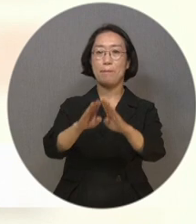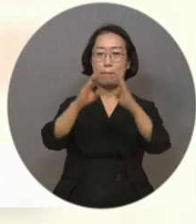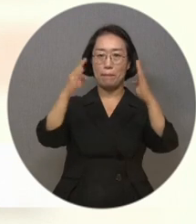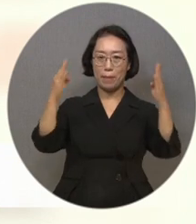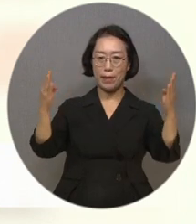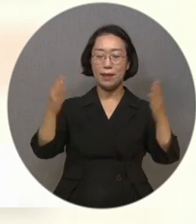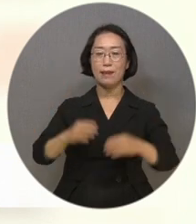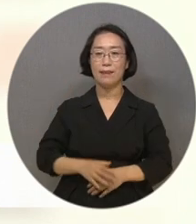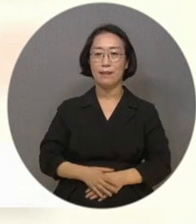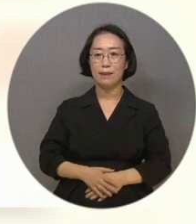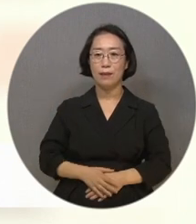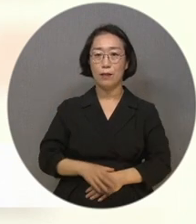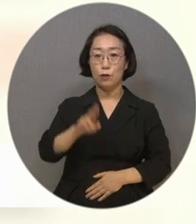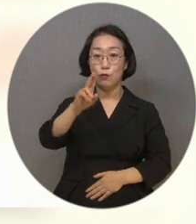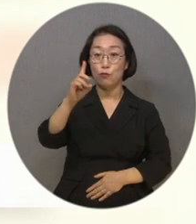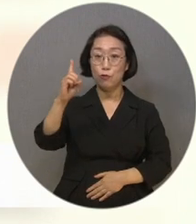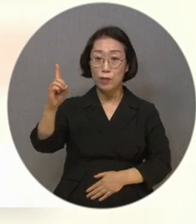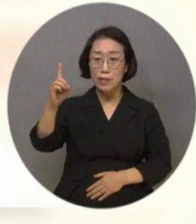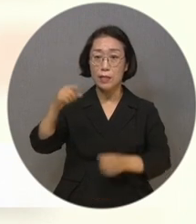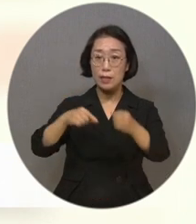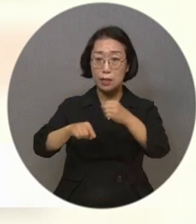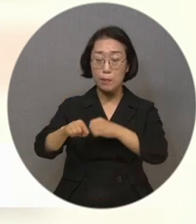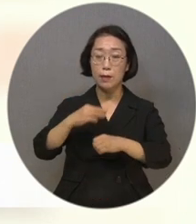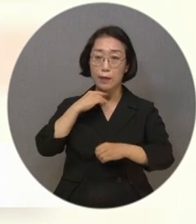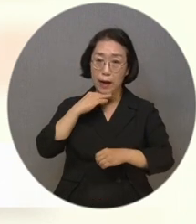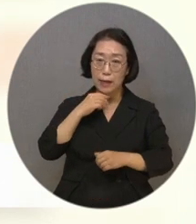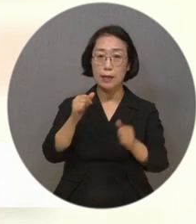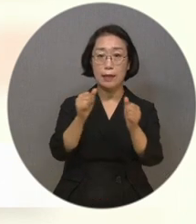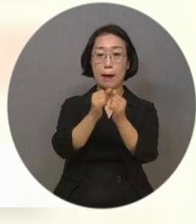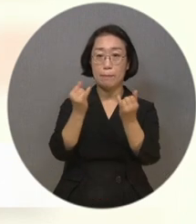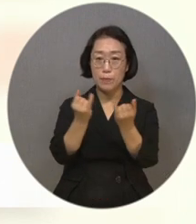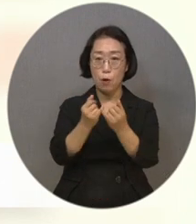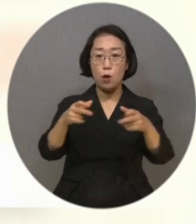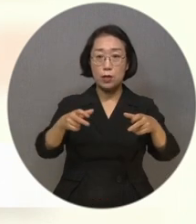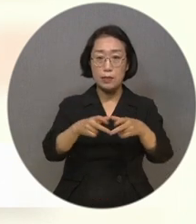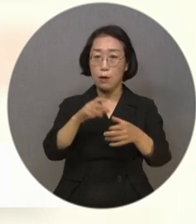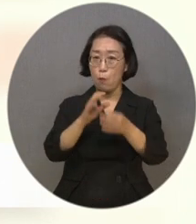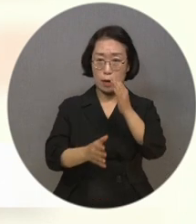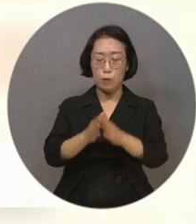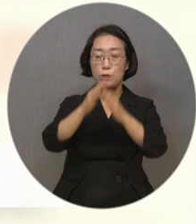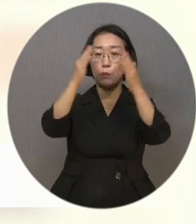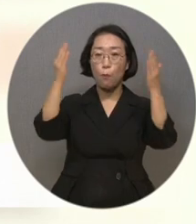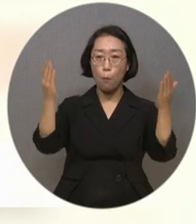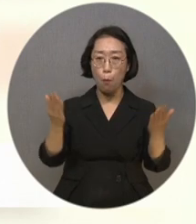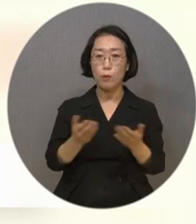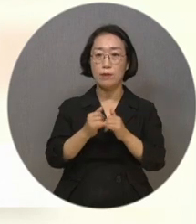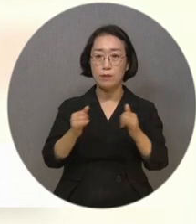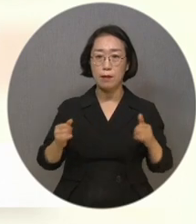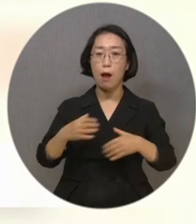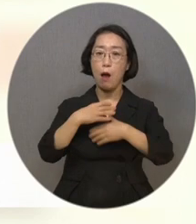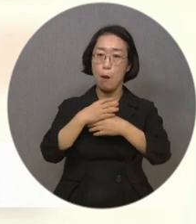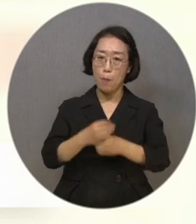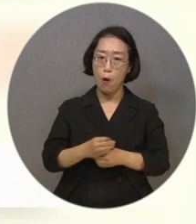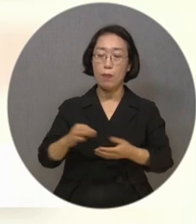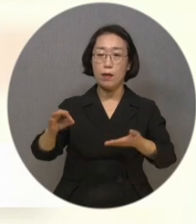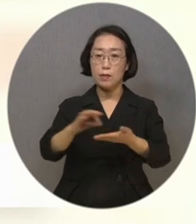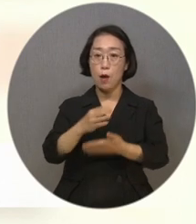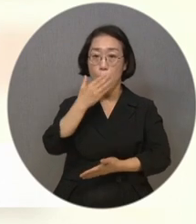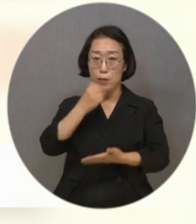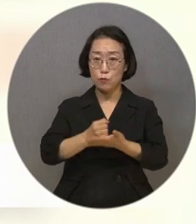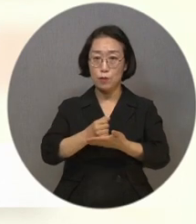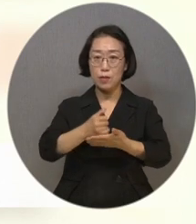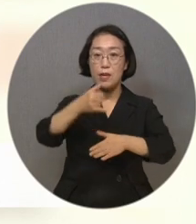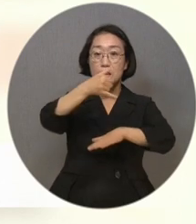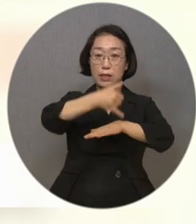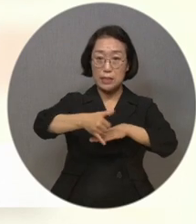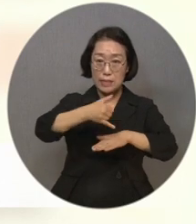개최합니다 유니버설 디자인은 연령과 성별 장애의 유무 등의 관계없이 누구에게나 공평한 사용